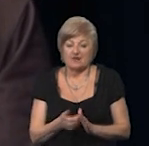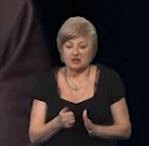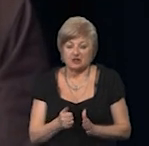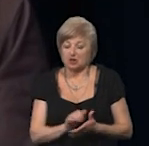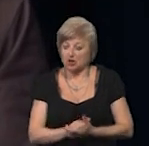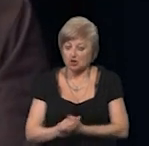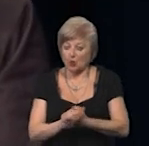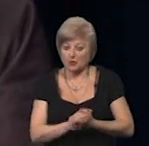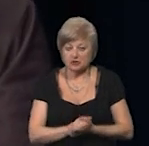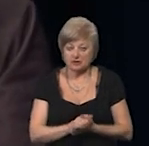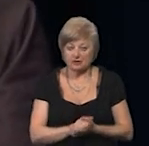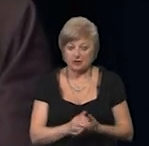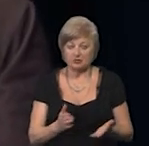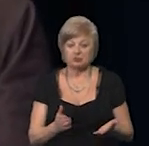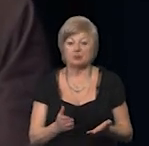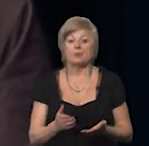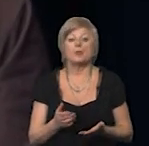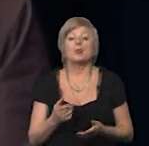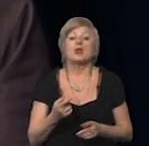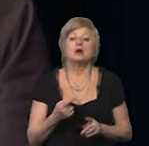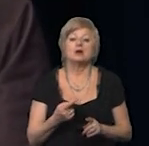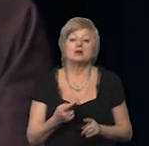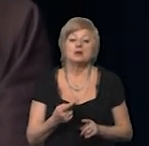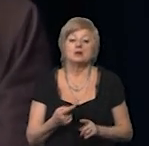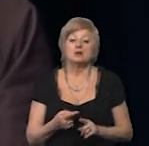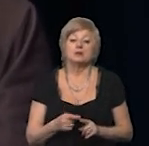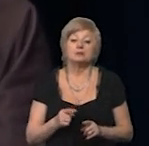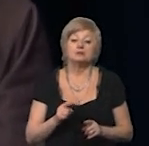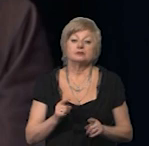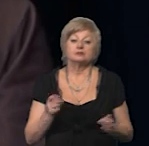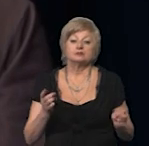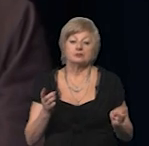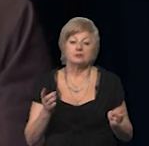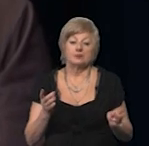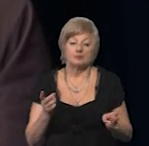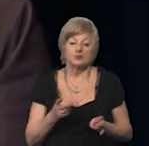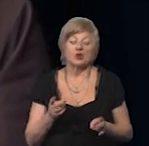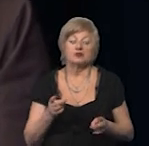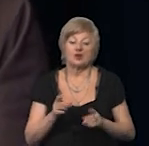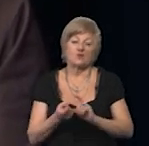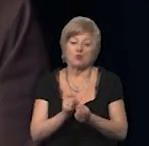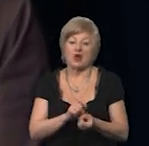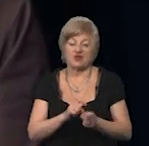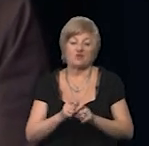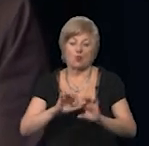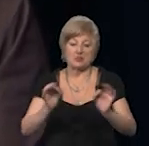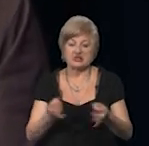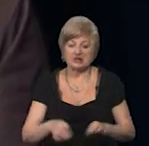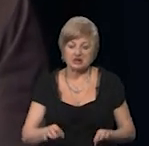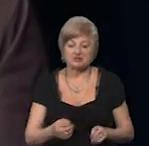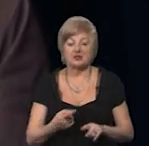І потім ця філософія була втілена в бойовому мистецтві, тому що тайдзі, воно не